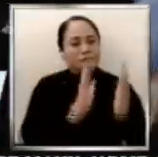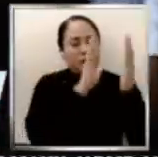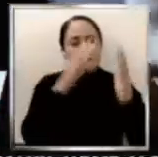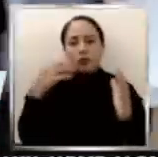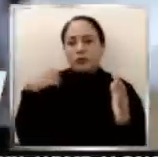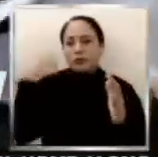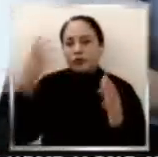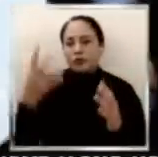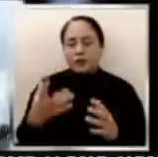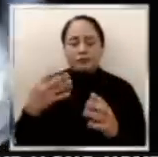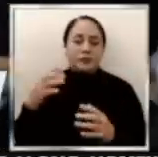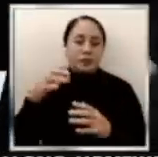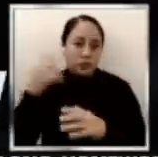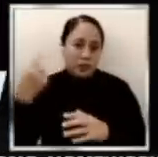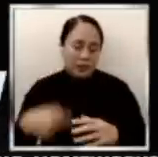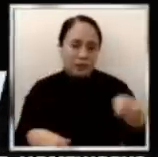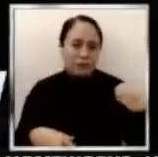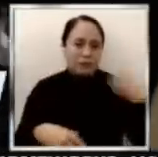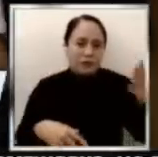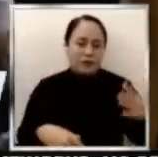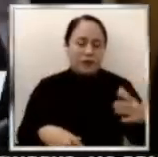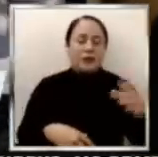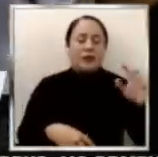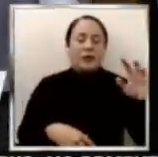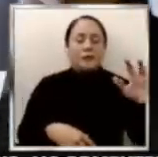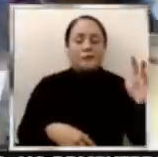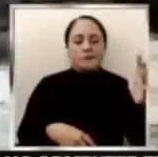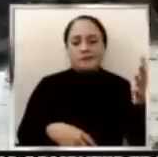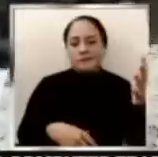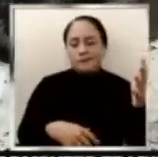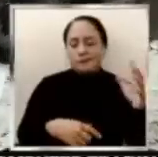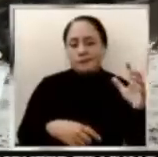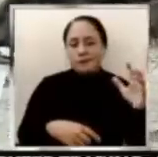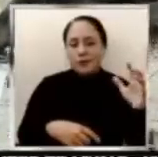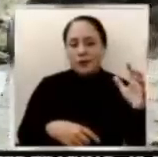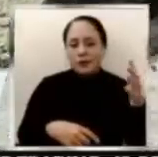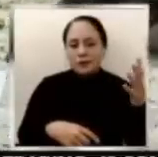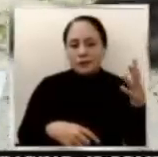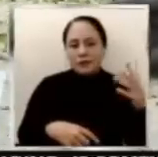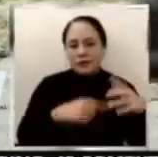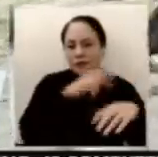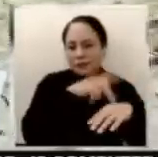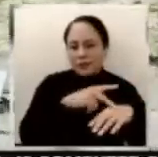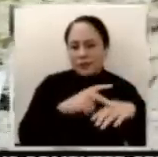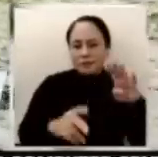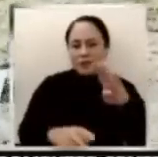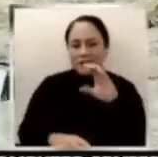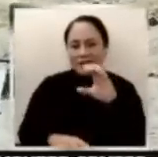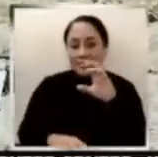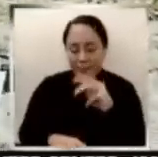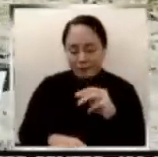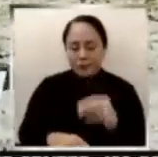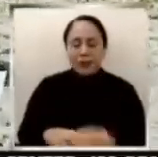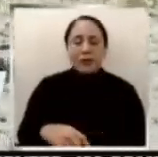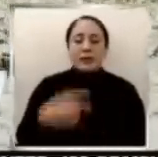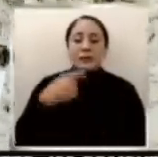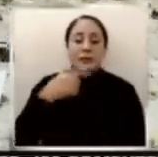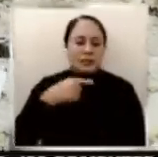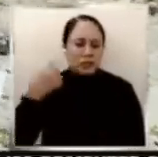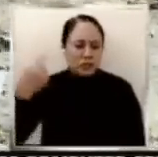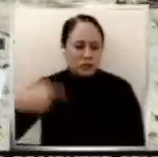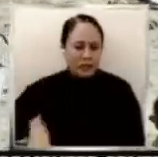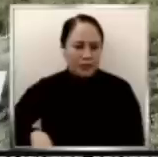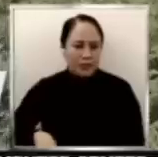sa ginawang BCM o Bilateral Consultation Mechanism. Ang sabi daw ng China, nilalagay ng Amerika sa panganib